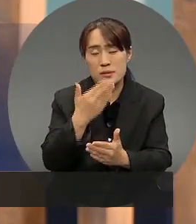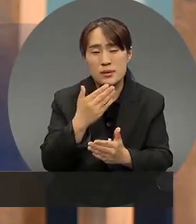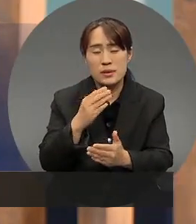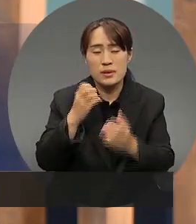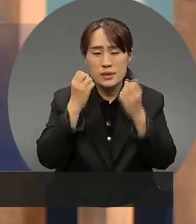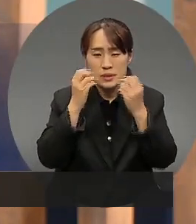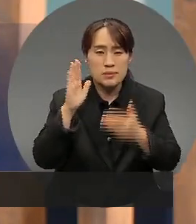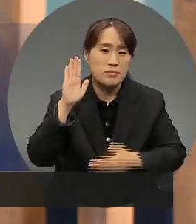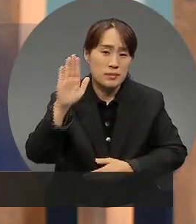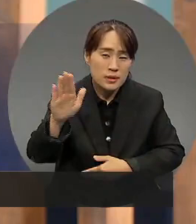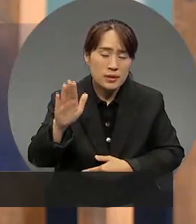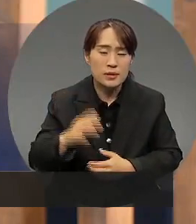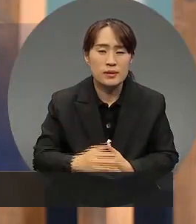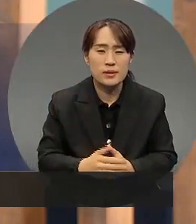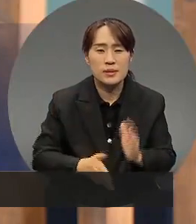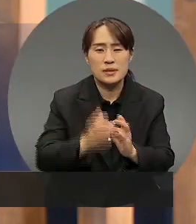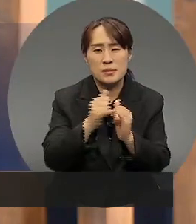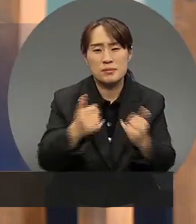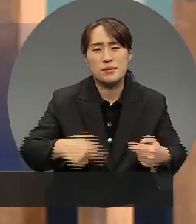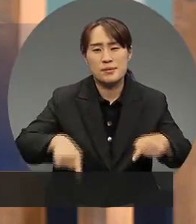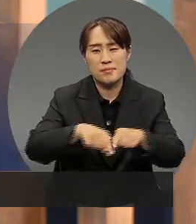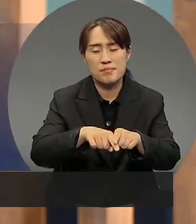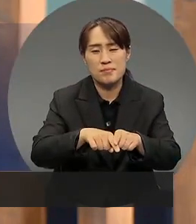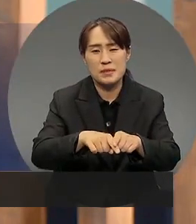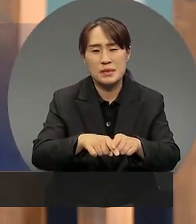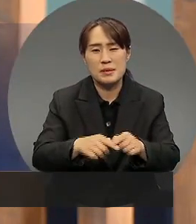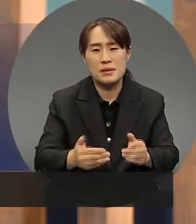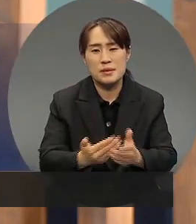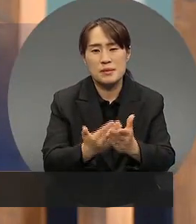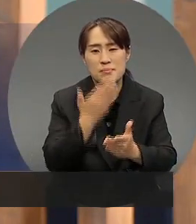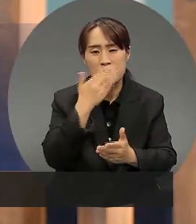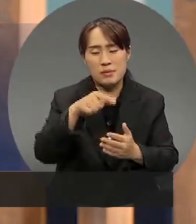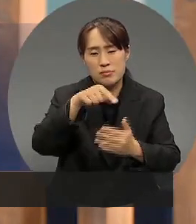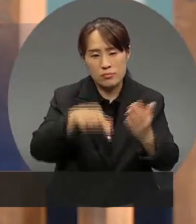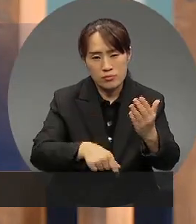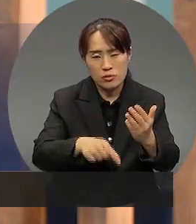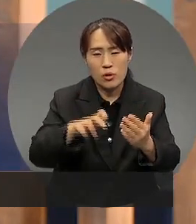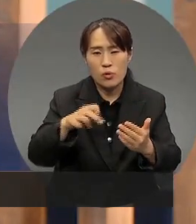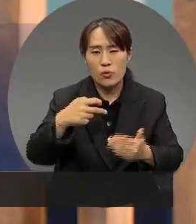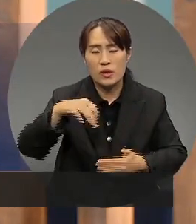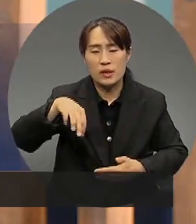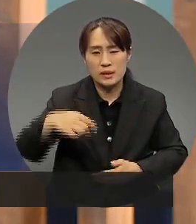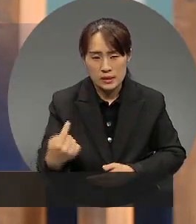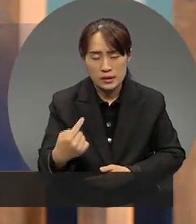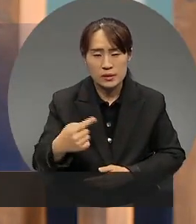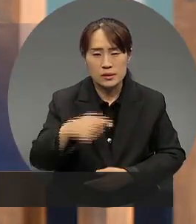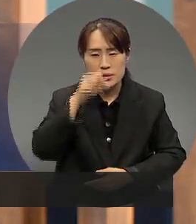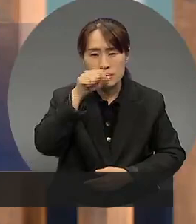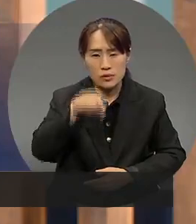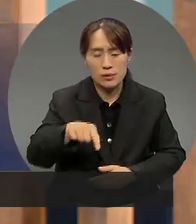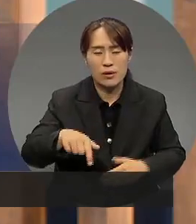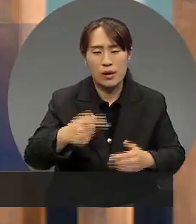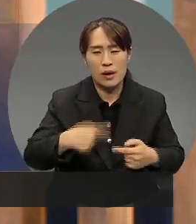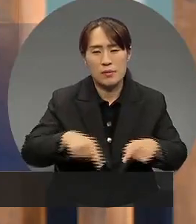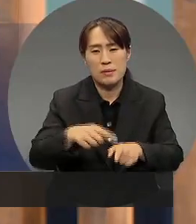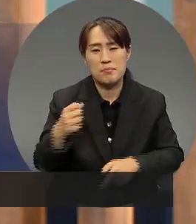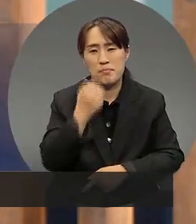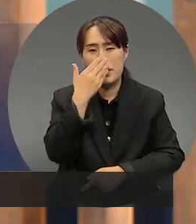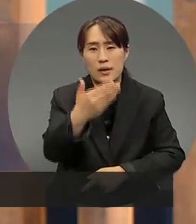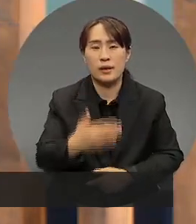미래를 우리 시민들과 함께 펼칠 수 있는 다양한 프로그램과 콘텐츠와 강점을 우리가 함께 지닐 수